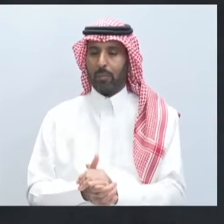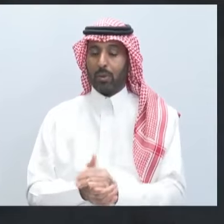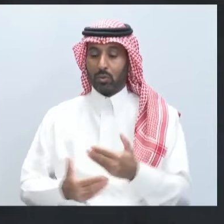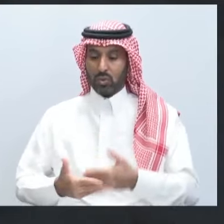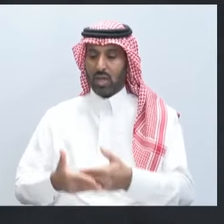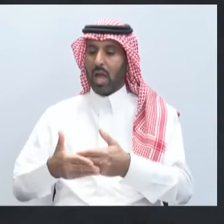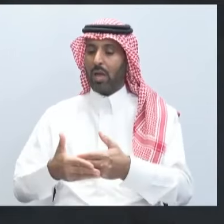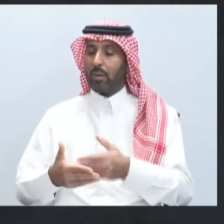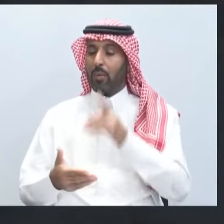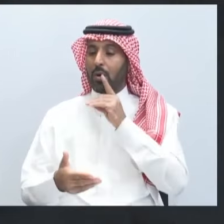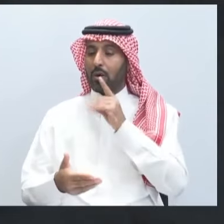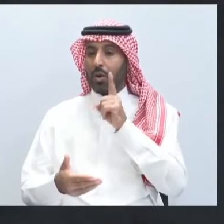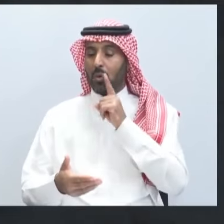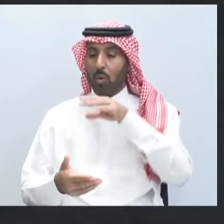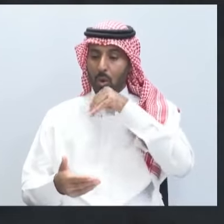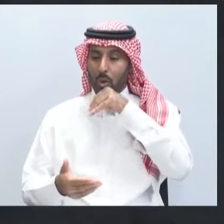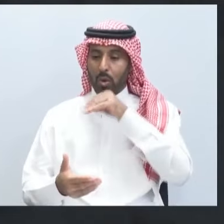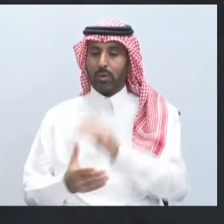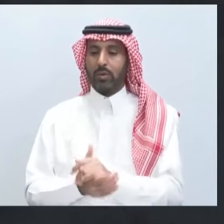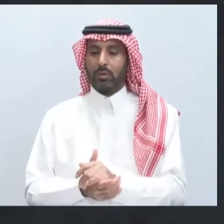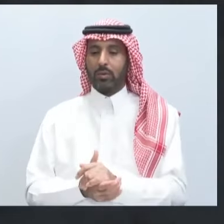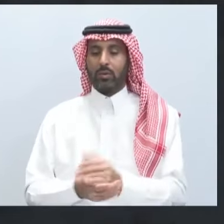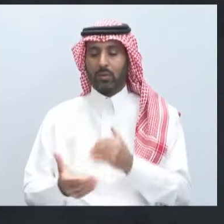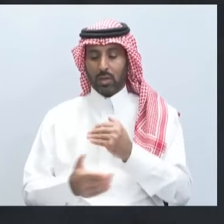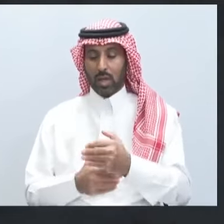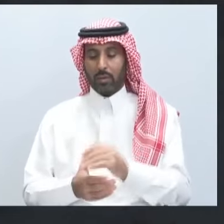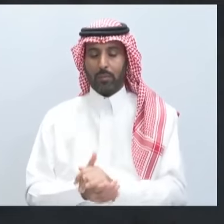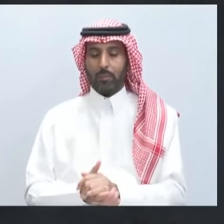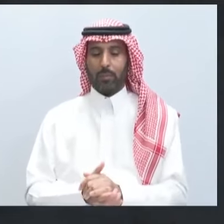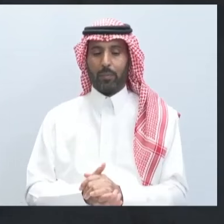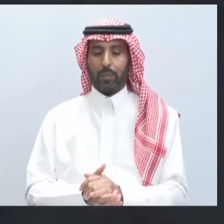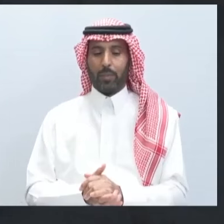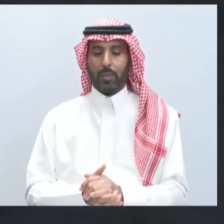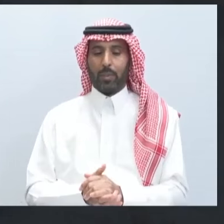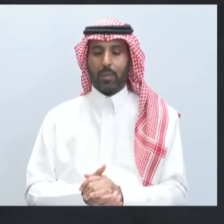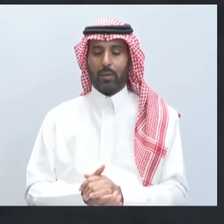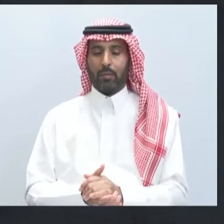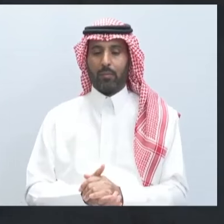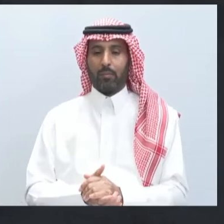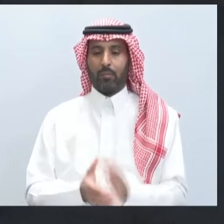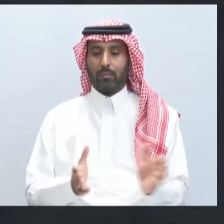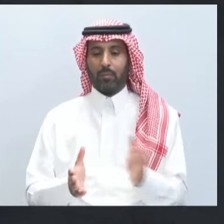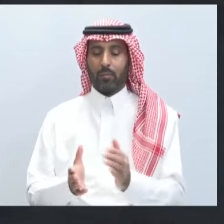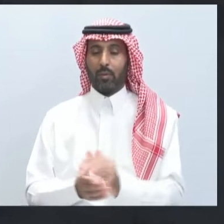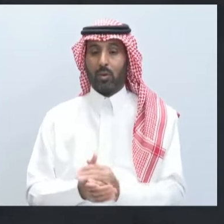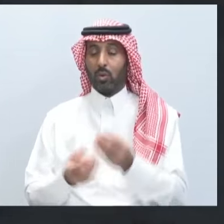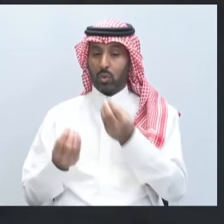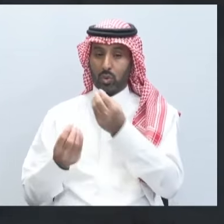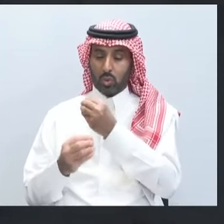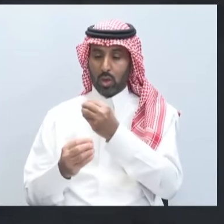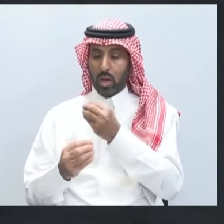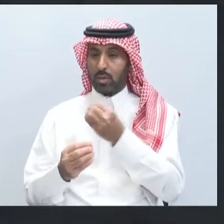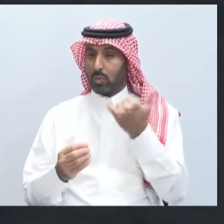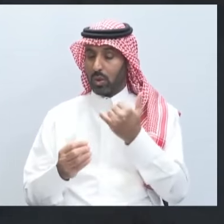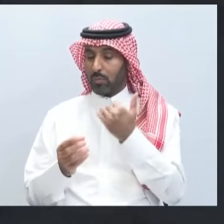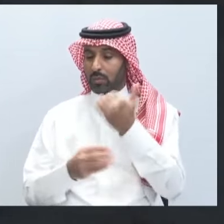تحسن صلتك بهما لهذا نحرص على قضيه هذا هذا الباب العظيم من من الاجور التي